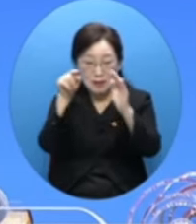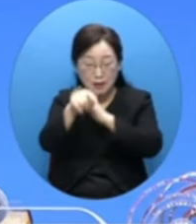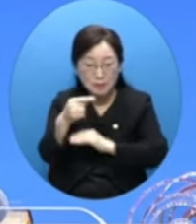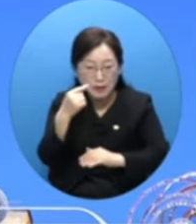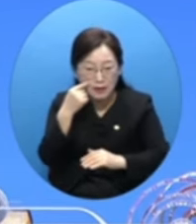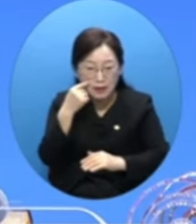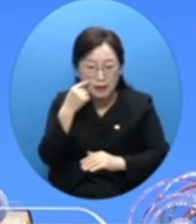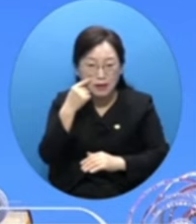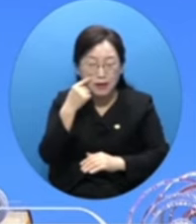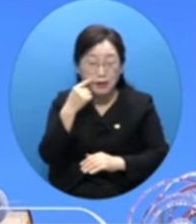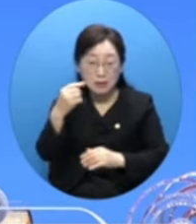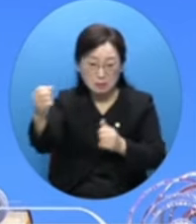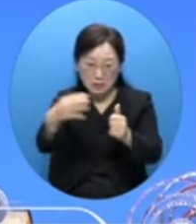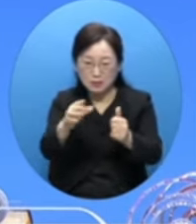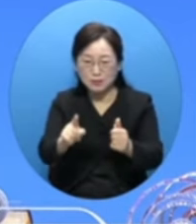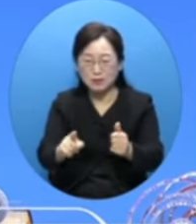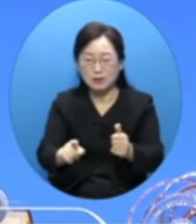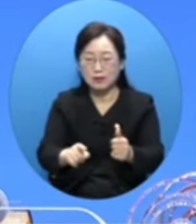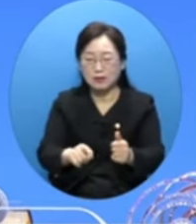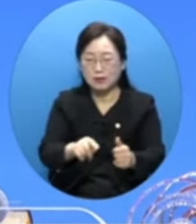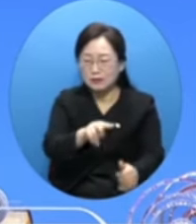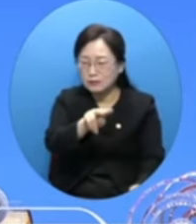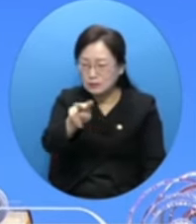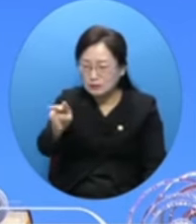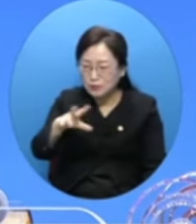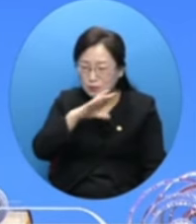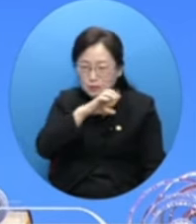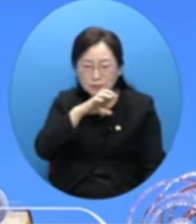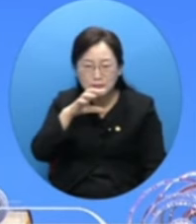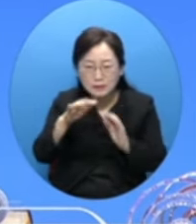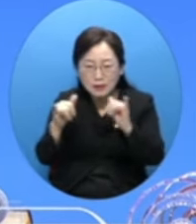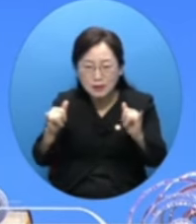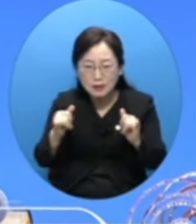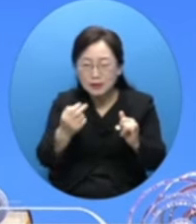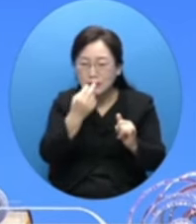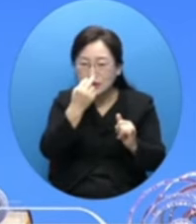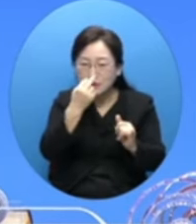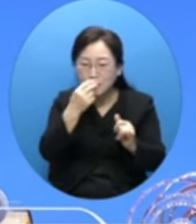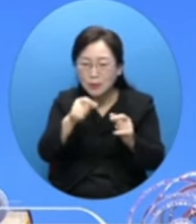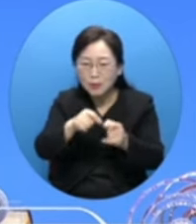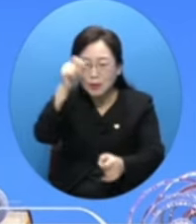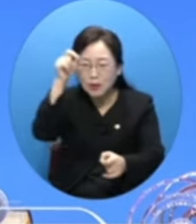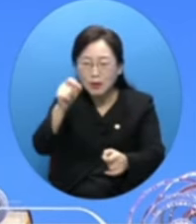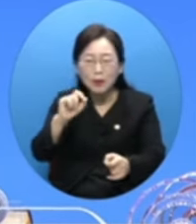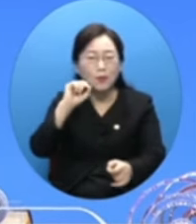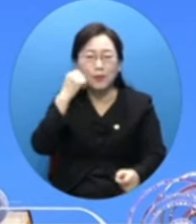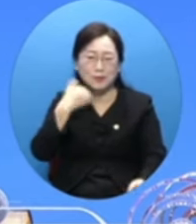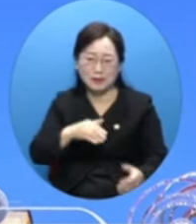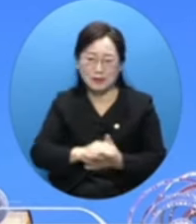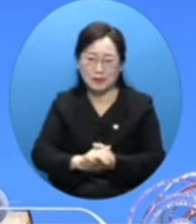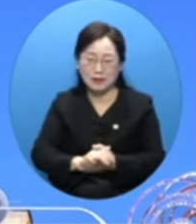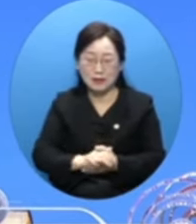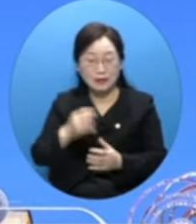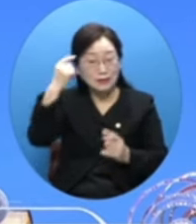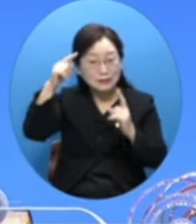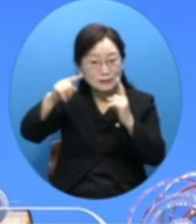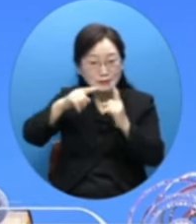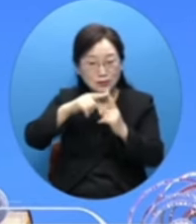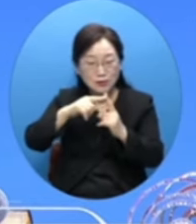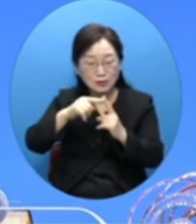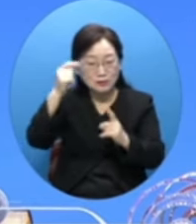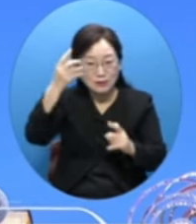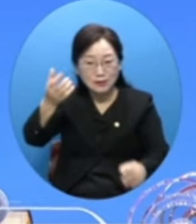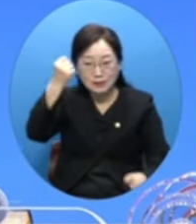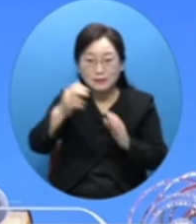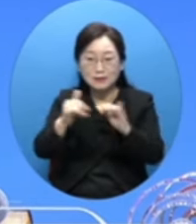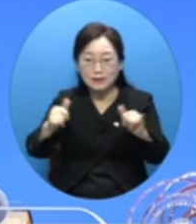보니까 원망 불평하는 사람 치고 병원에서 살아나가는 사람을 못 봤다. 긍정적인 삶을 생각을 하는